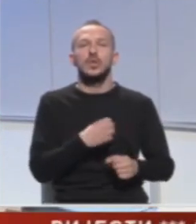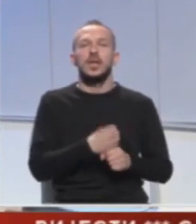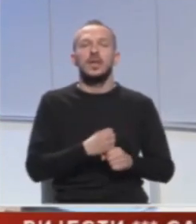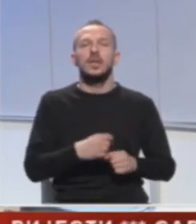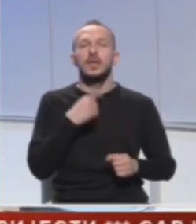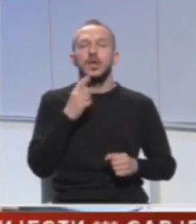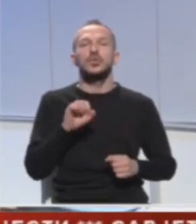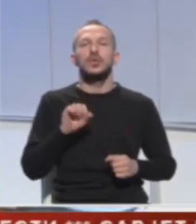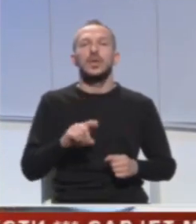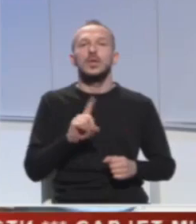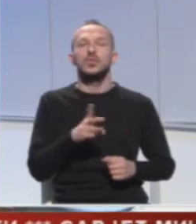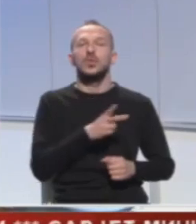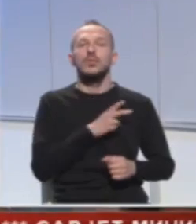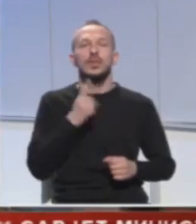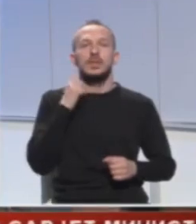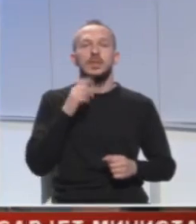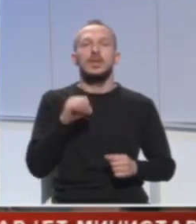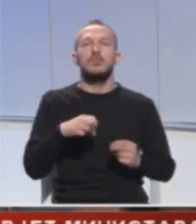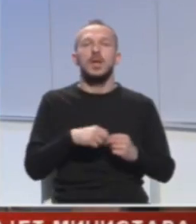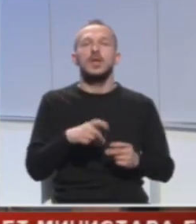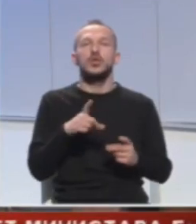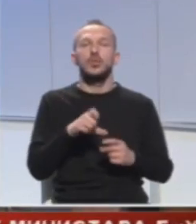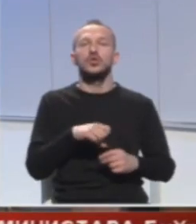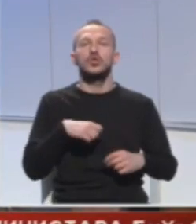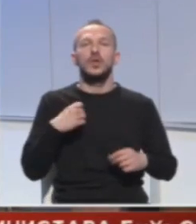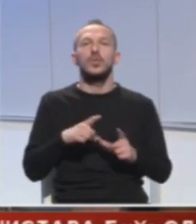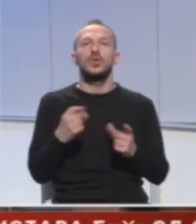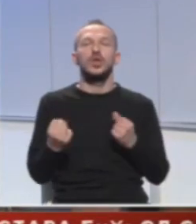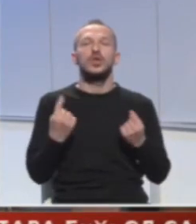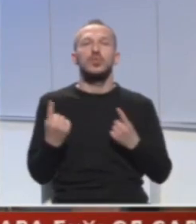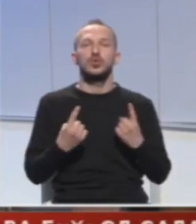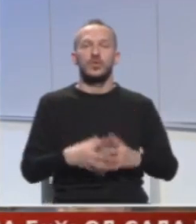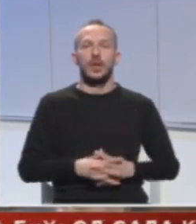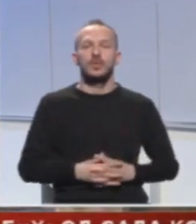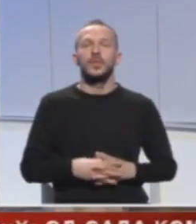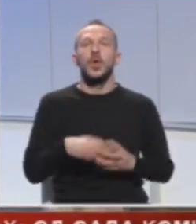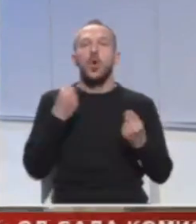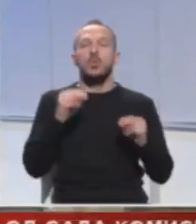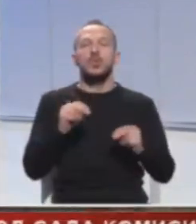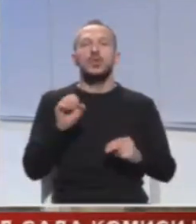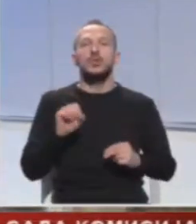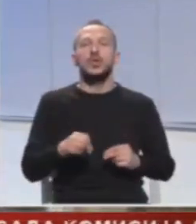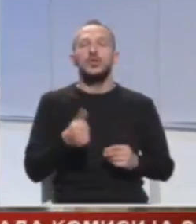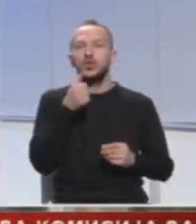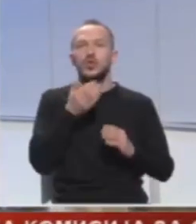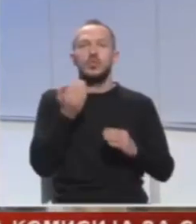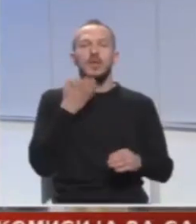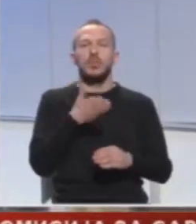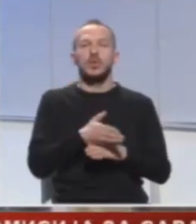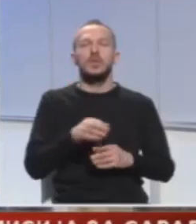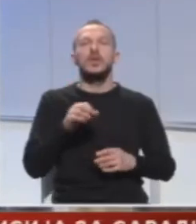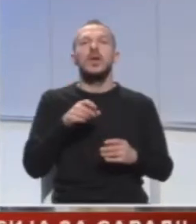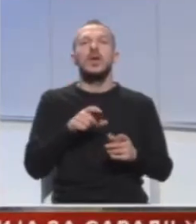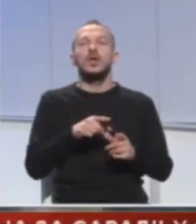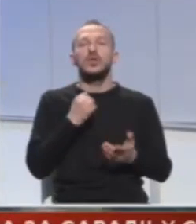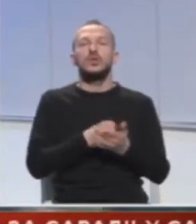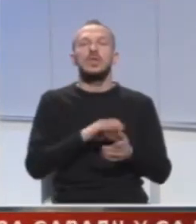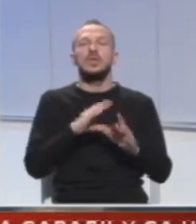rad kažu da nisu imali saznanje da Brane Ćopić živi u teškim uslovima. Obećali su da će ga što prije posjetiti,